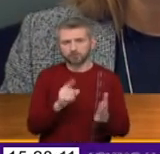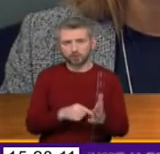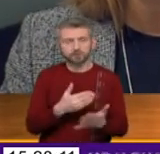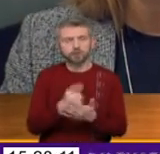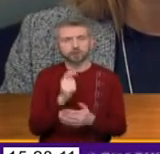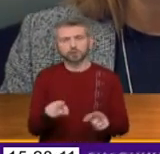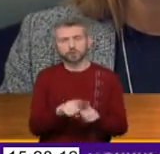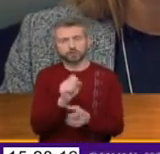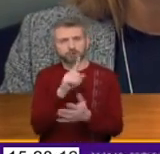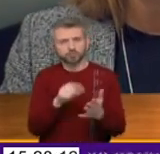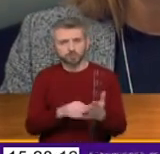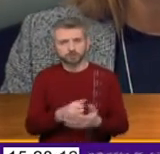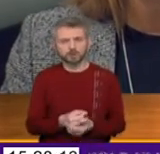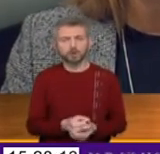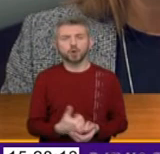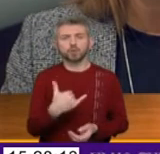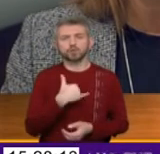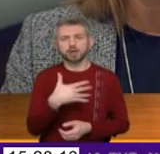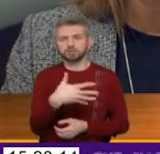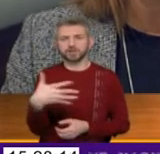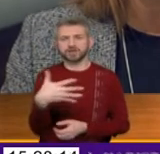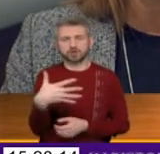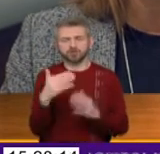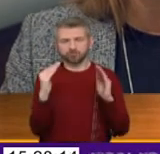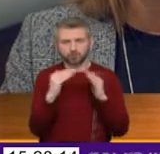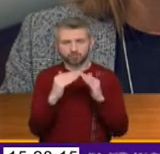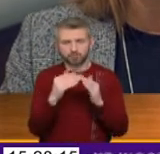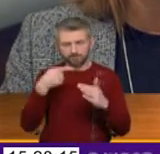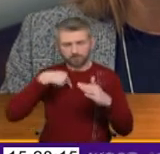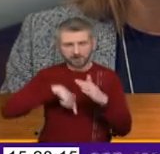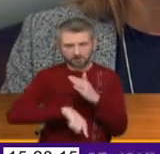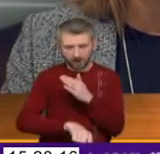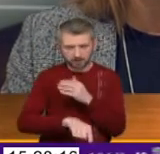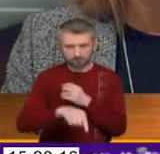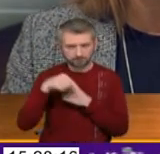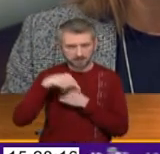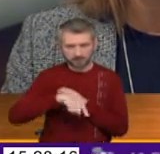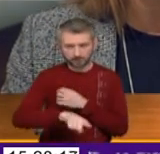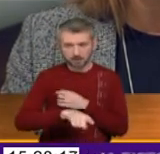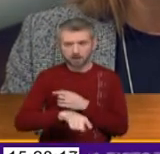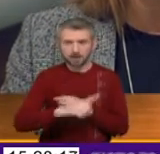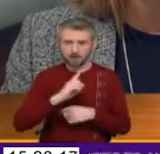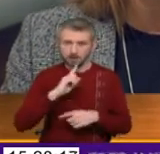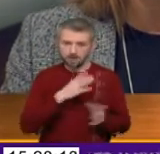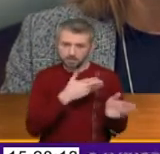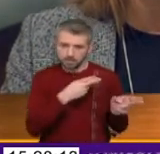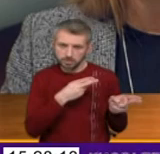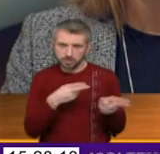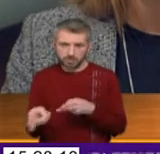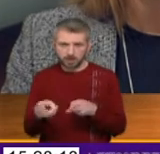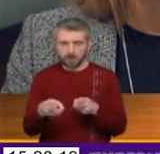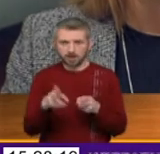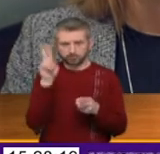задаю такой вопрос. Значит, у нас 5-этажный дом, и в подвале прорывает все время канализационную